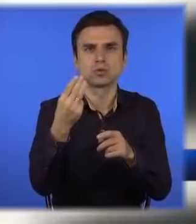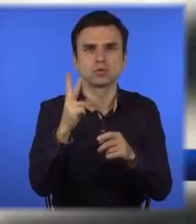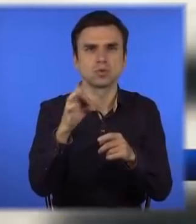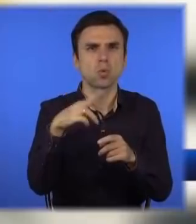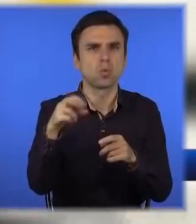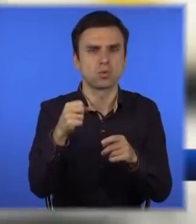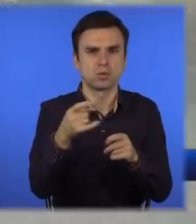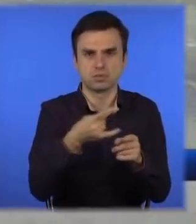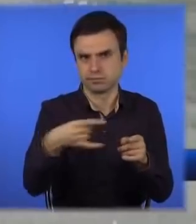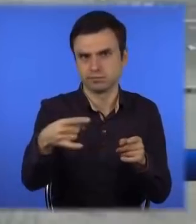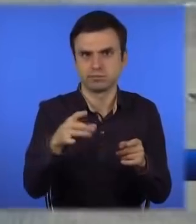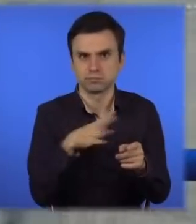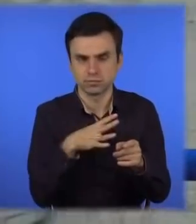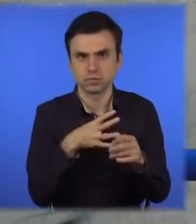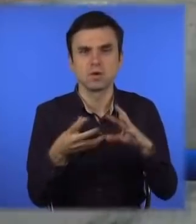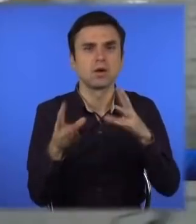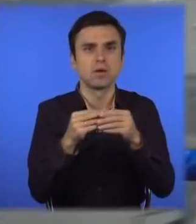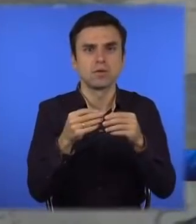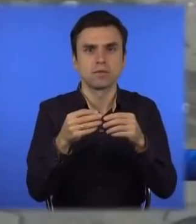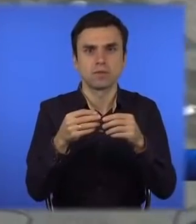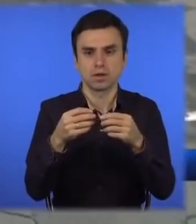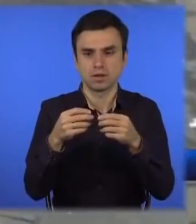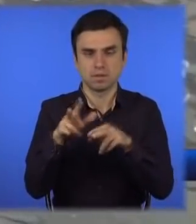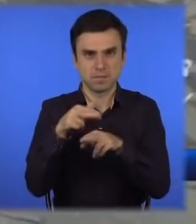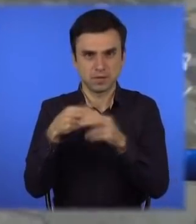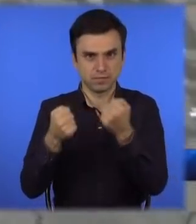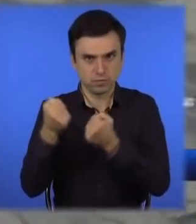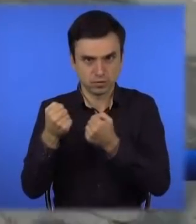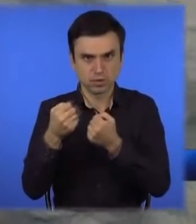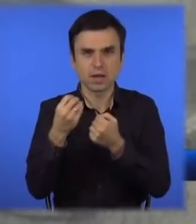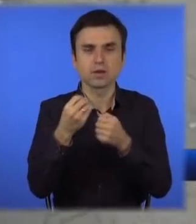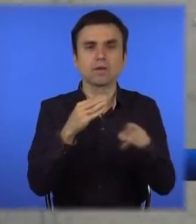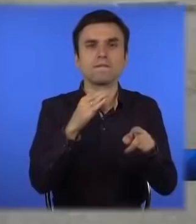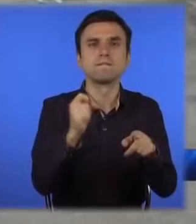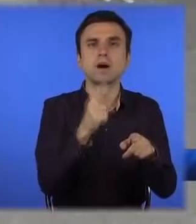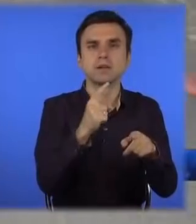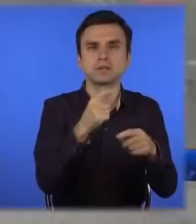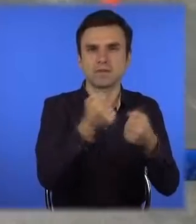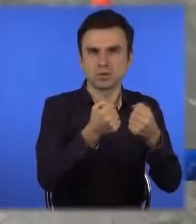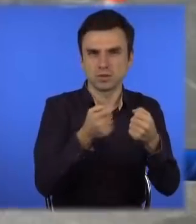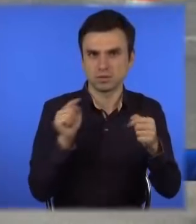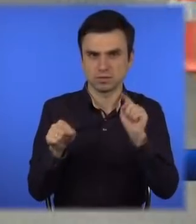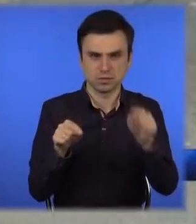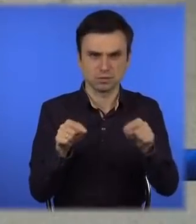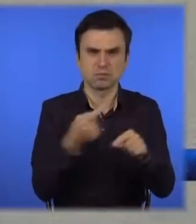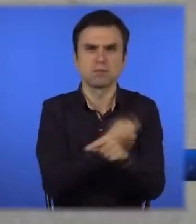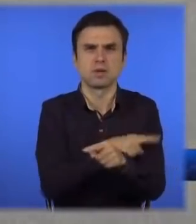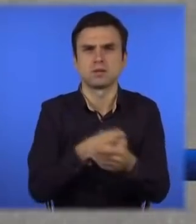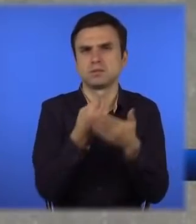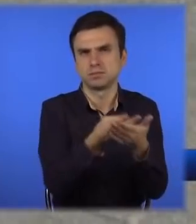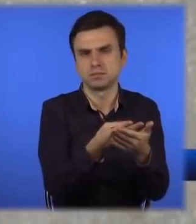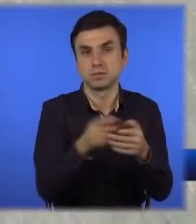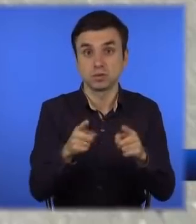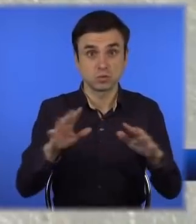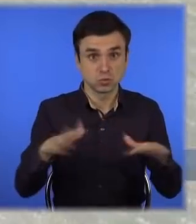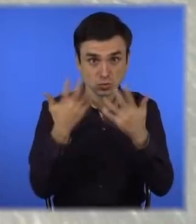номер 323 та автомобіль «Шкода». Аварія трапилася на розі вулиць Тимирязєва та Мусорського. В результаті